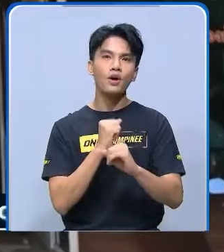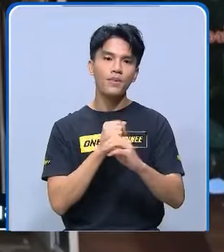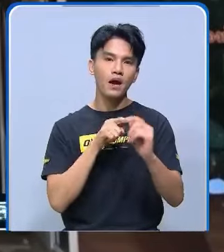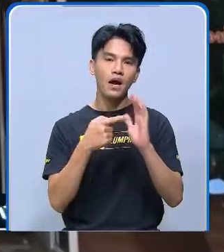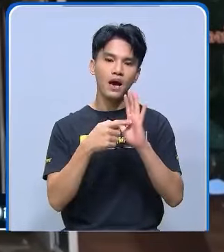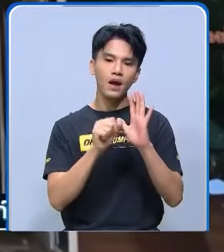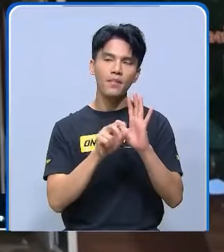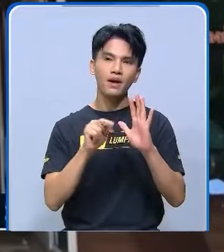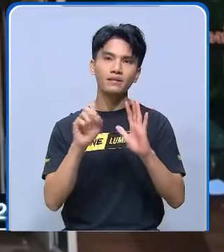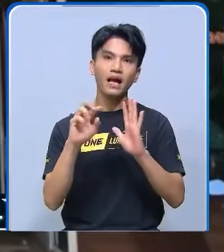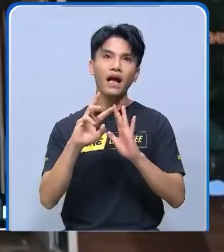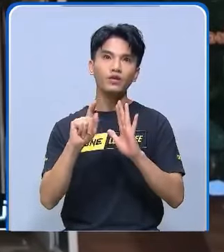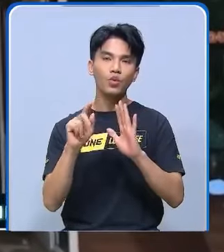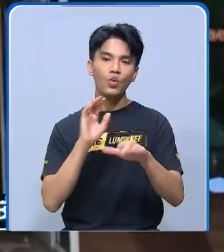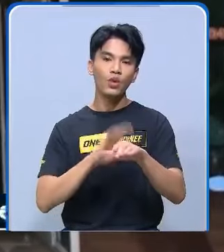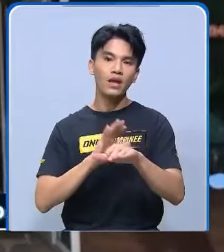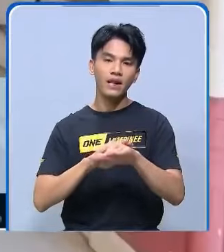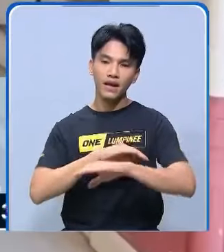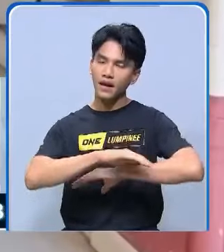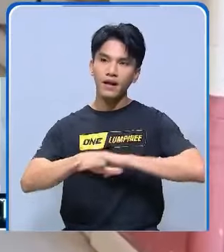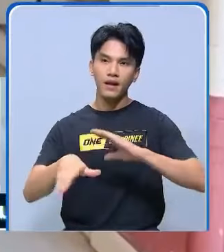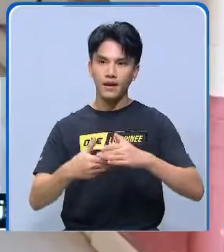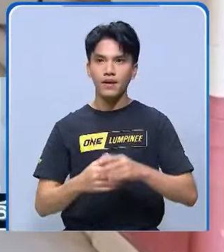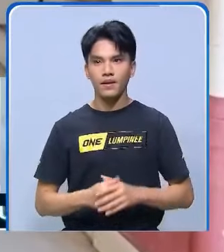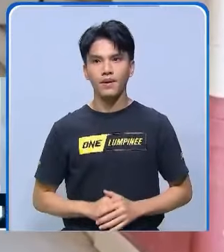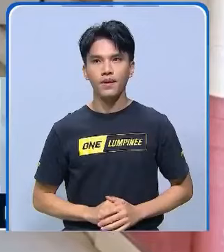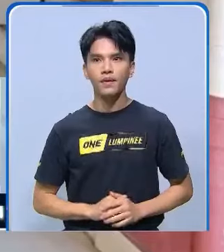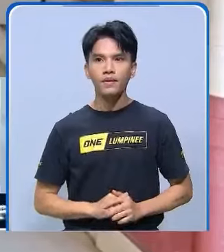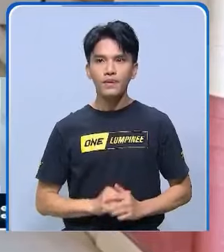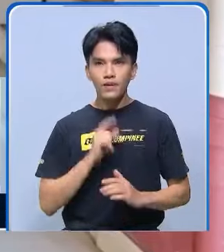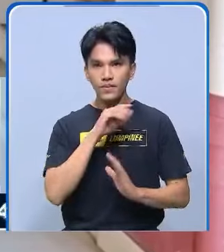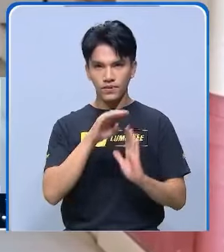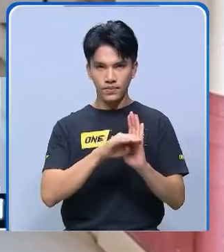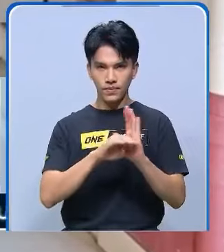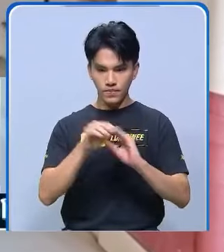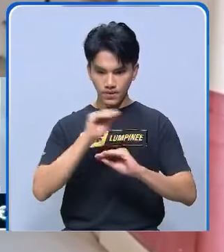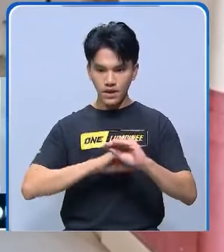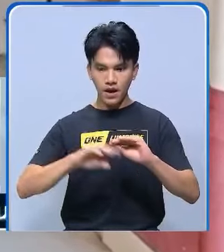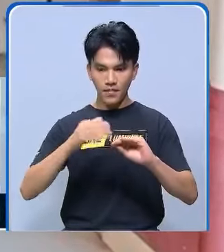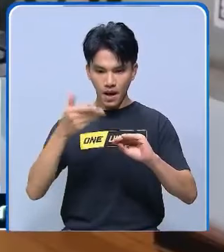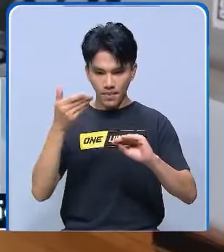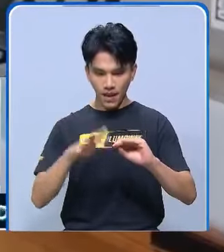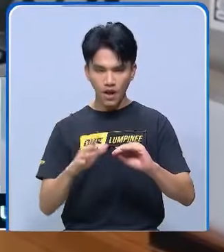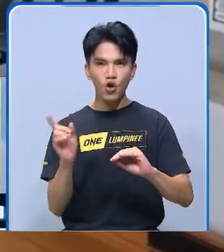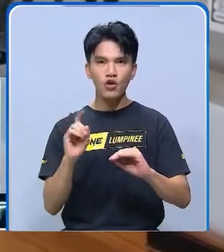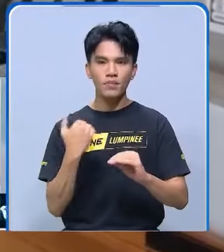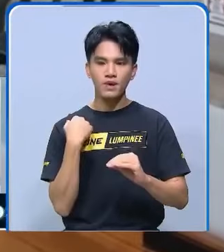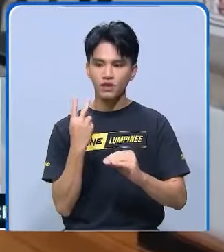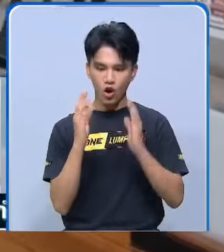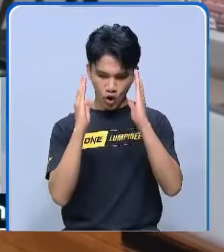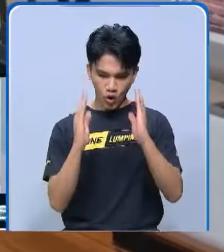บอกมีการเรียกผู้เสียหายกับทางผู้ก่อเหตุเนี่ยมาสอบปากคำแล้วทั้งสองฝ่าย ค่ะ ผู้เสียหายมีสองคนถูก